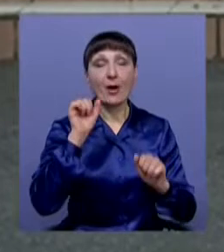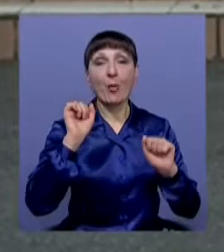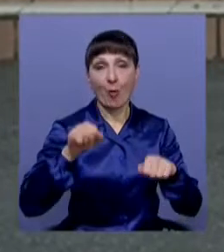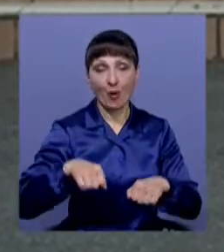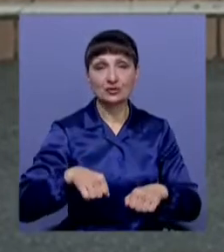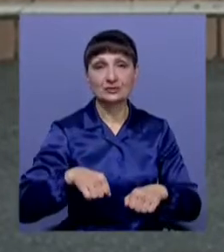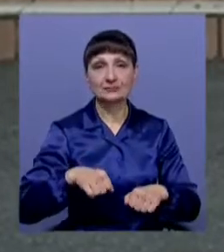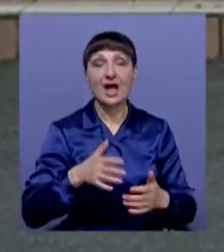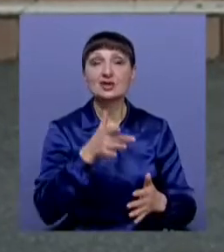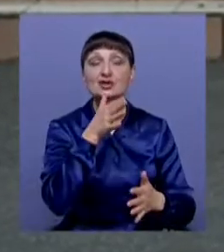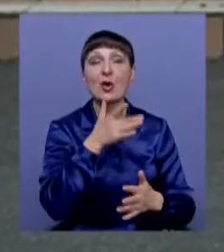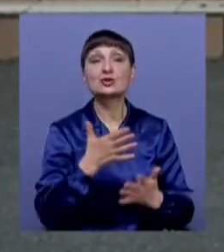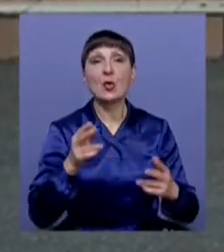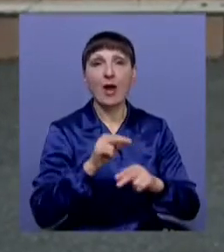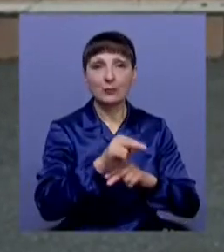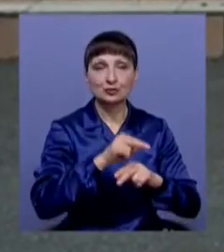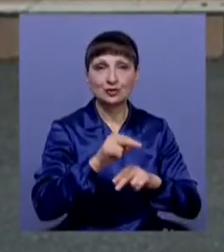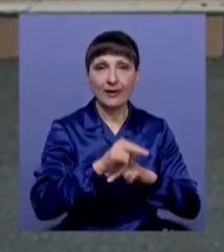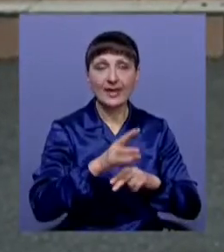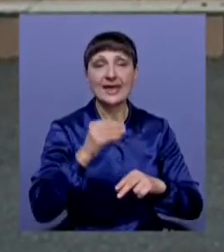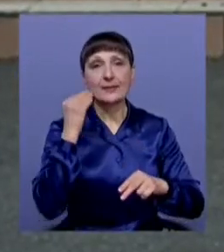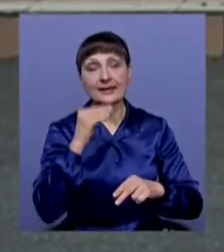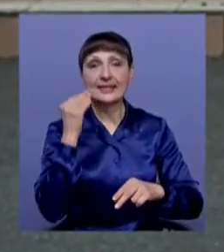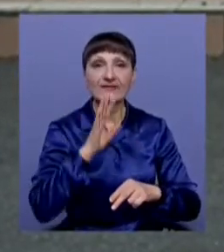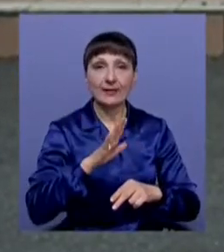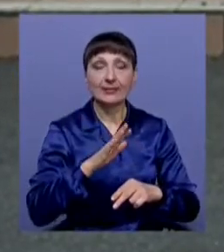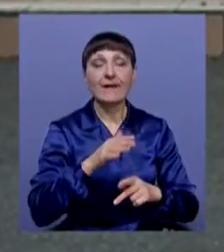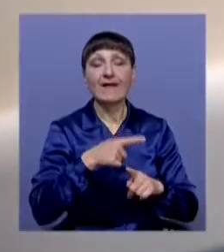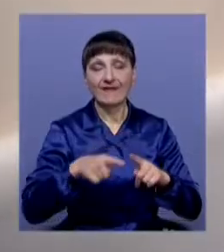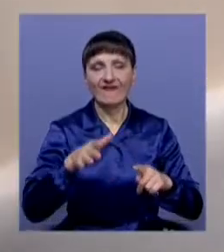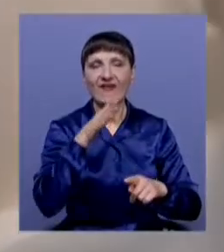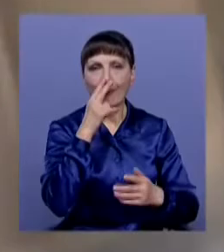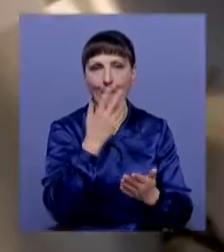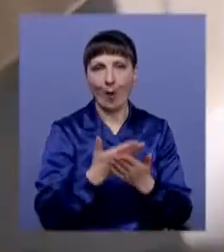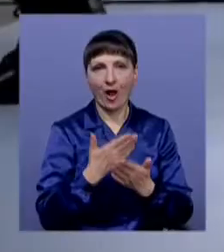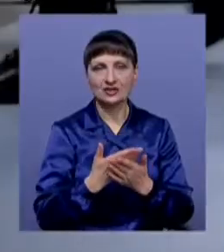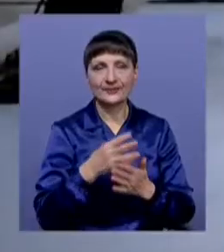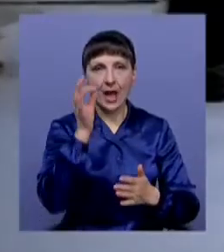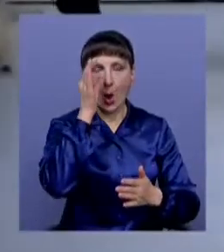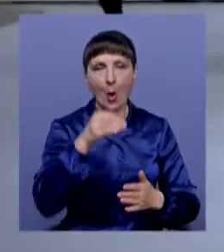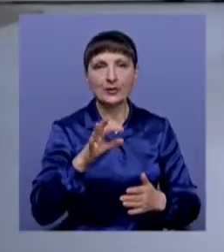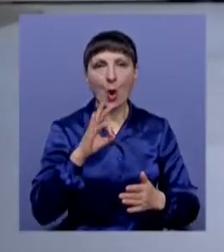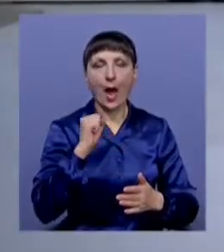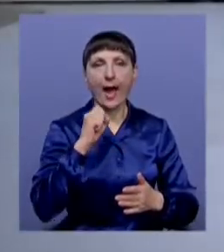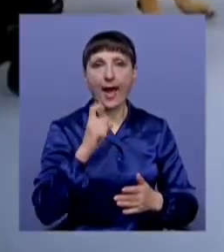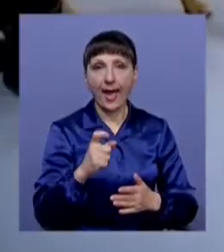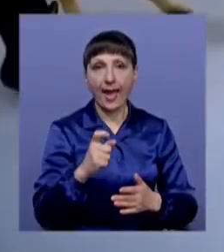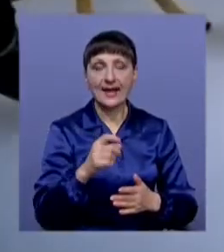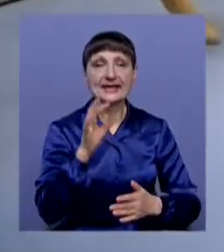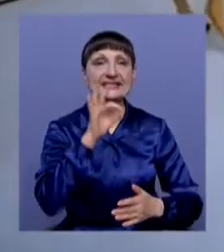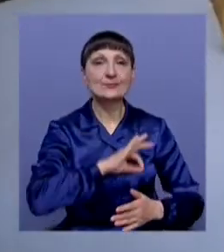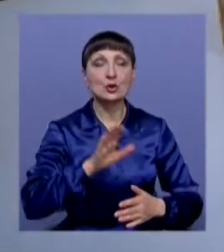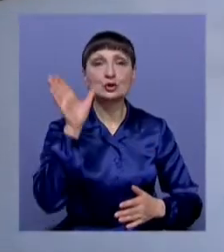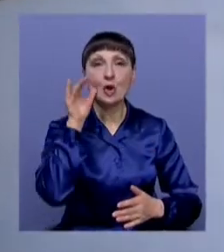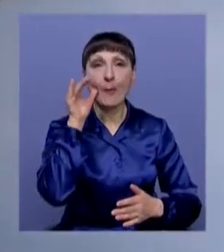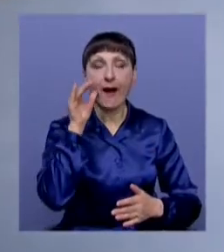друзьям. Сколько времени займет дрессировка и сколь эффективной она окажется, покажет время. Впрочем, опыт Объединенных Арабских Эмиратов в привлечении четвероногих для